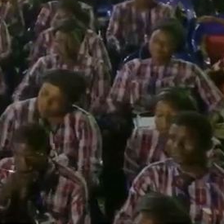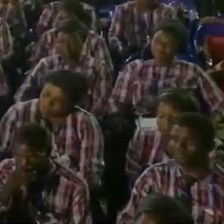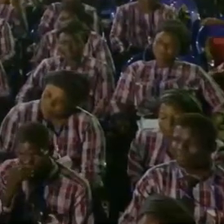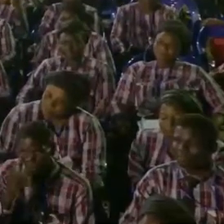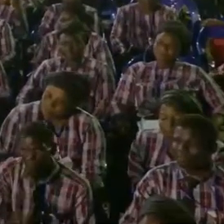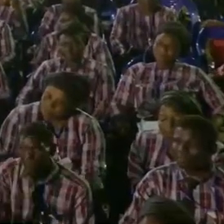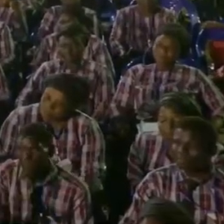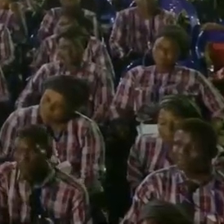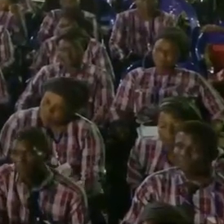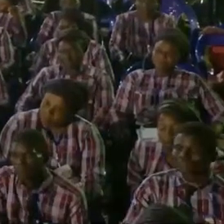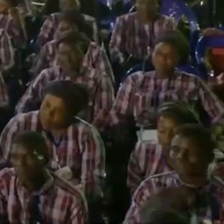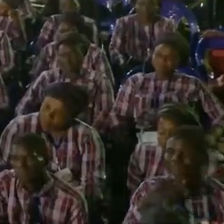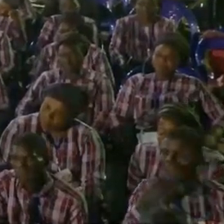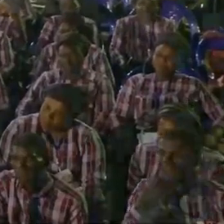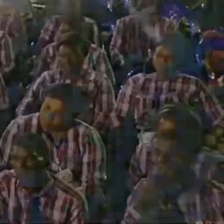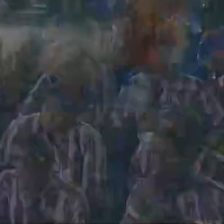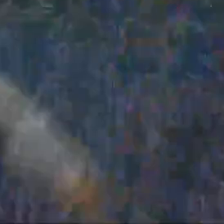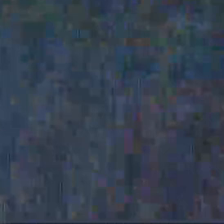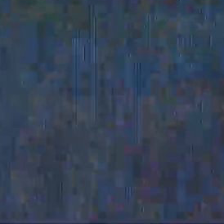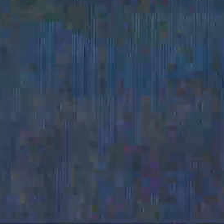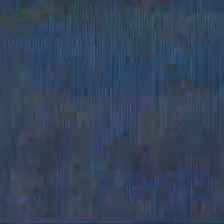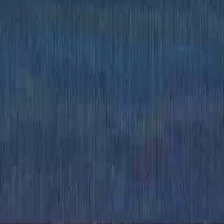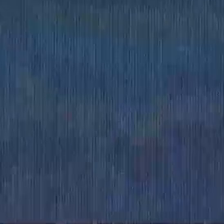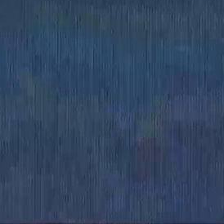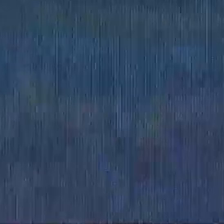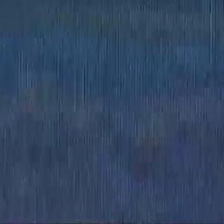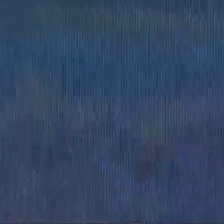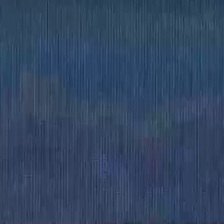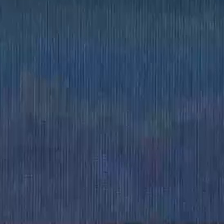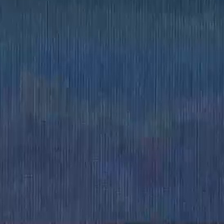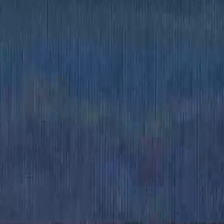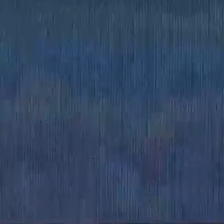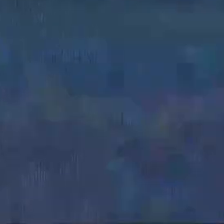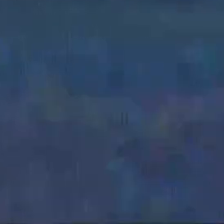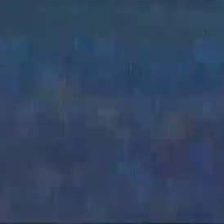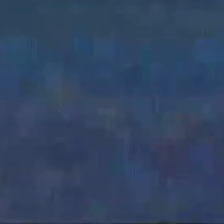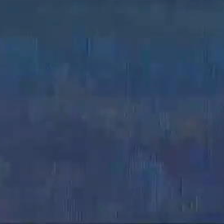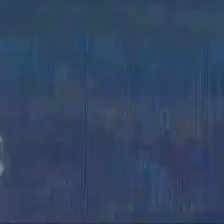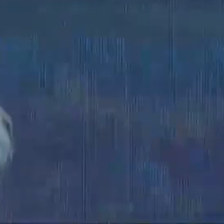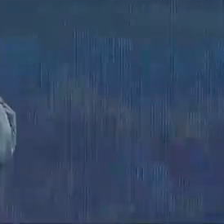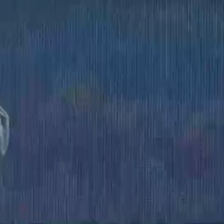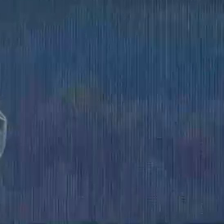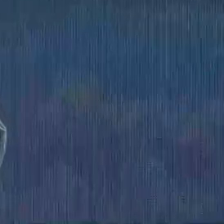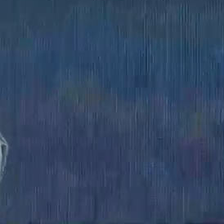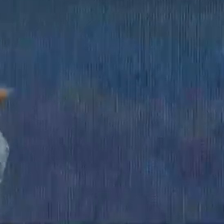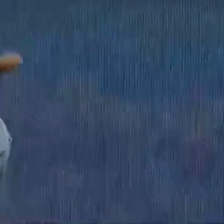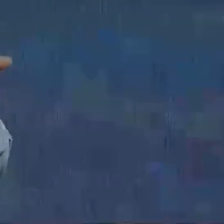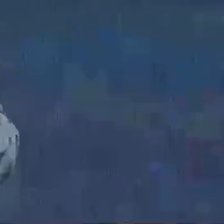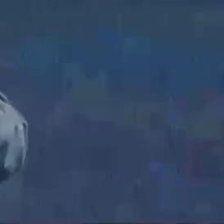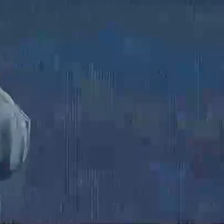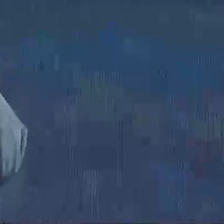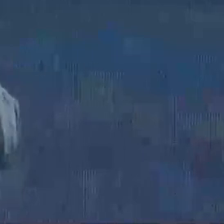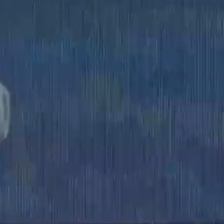Toute séparation est occasionnée par l'homme. Tes iniquités te séparent de